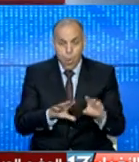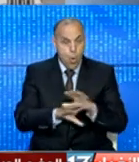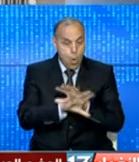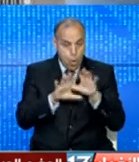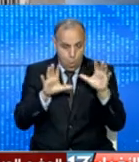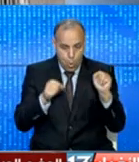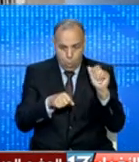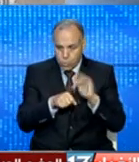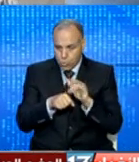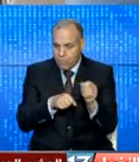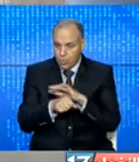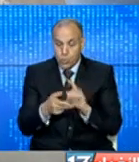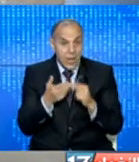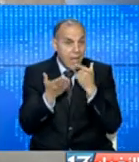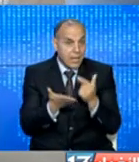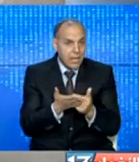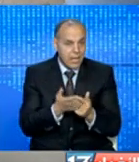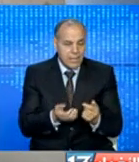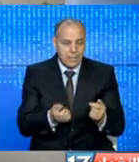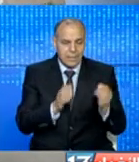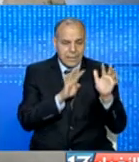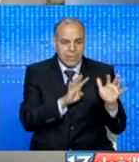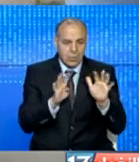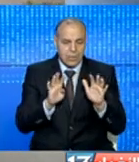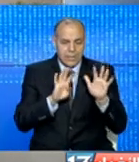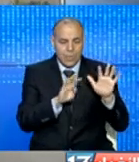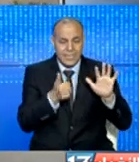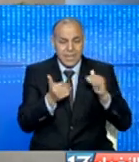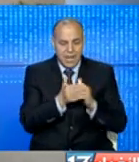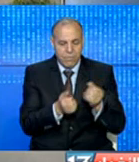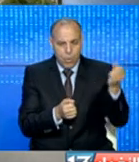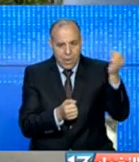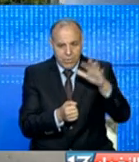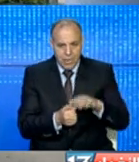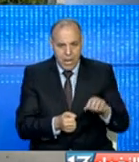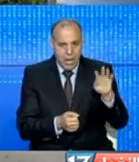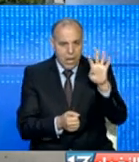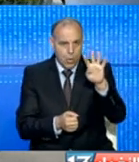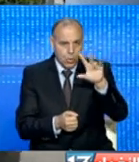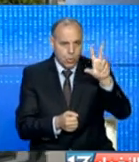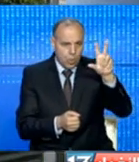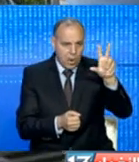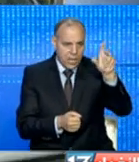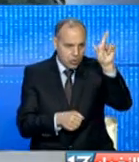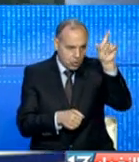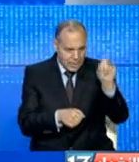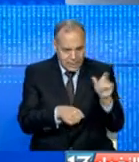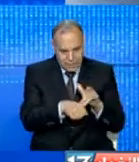اجمالي الاصابه بالفيروس تسع وستين الف وخمس مائه وثلاث واربعين اصابه